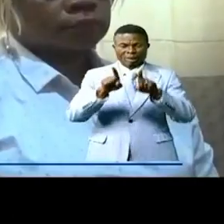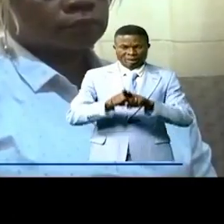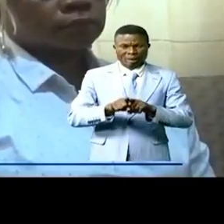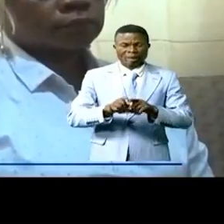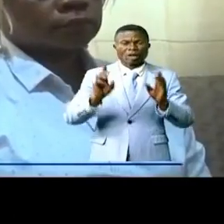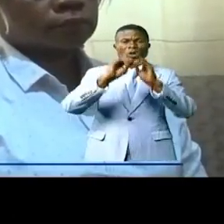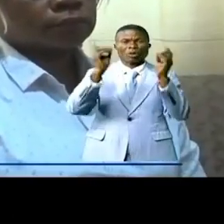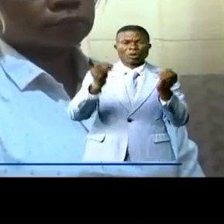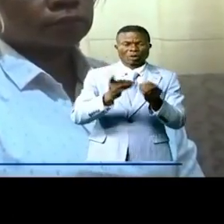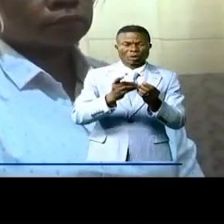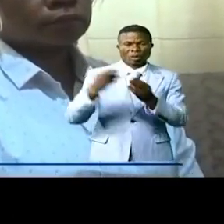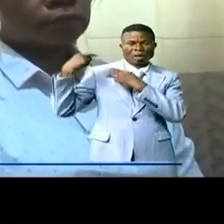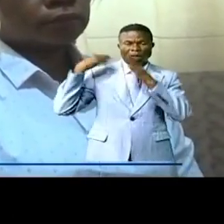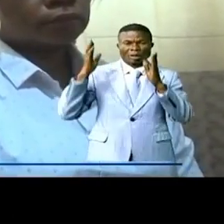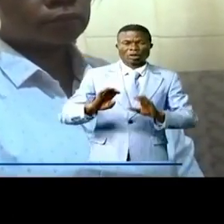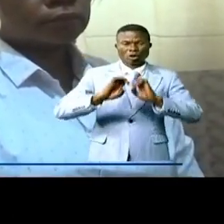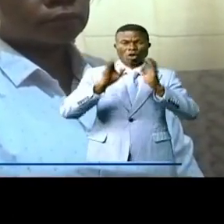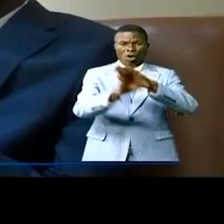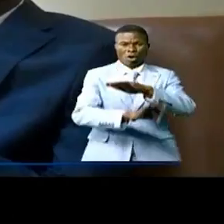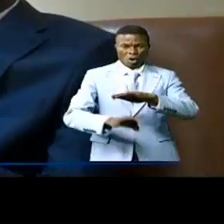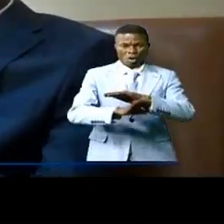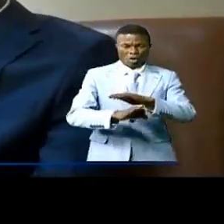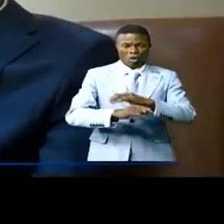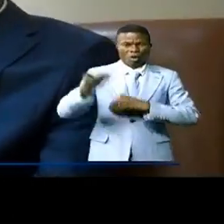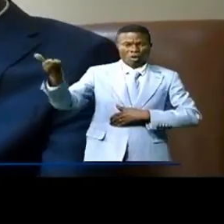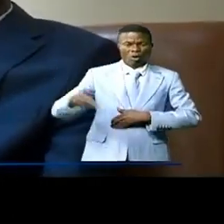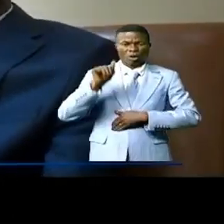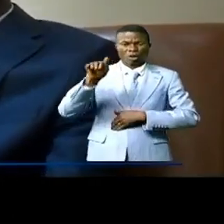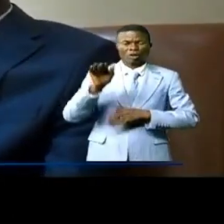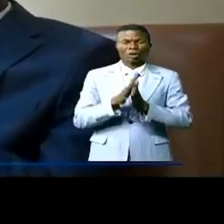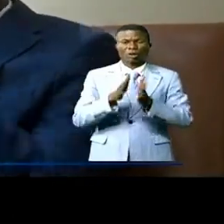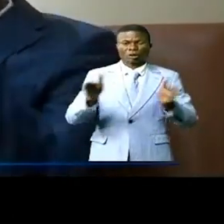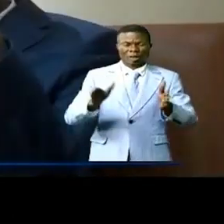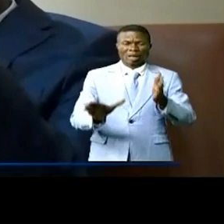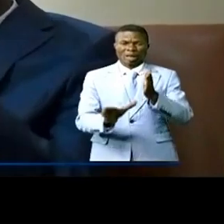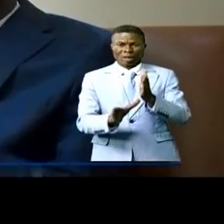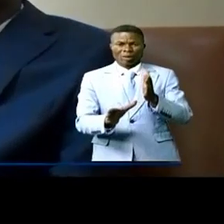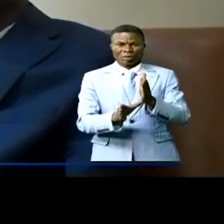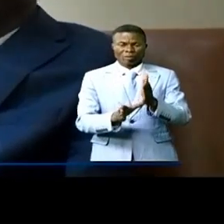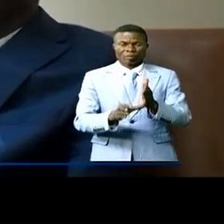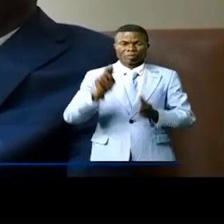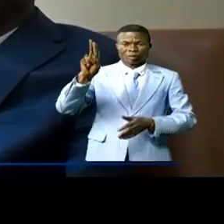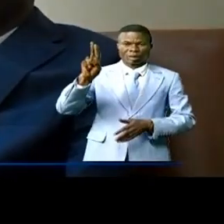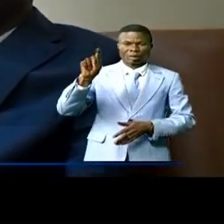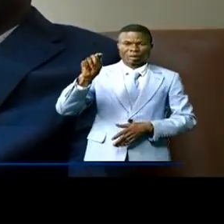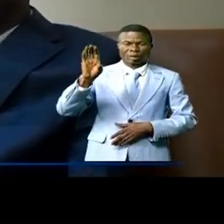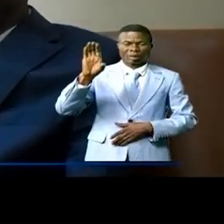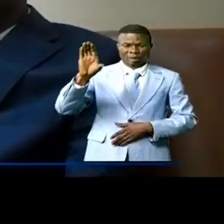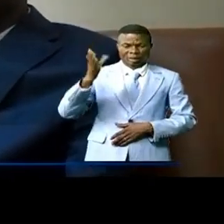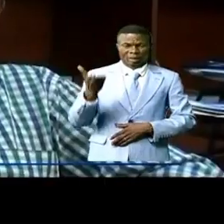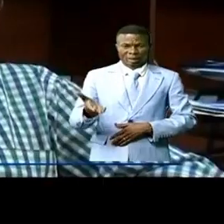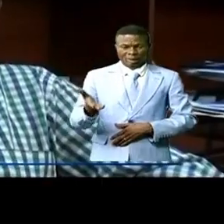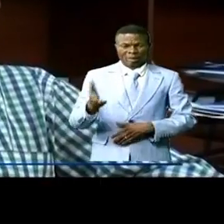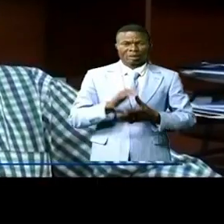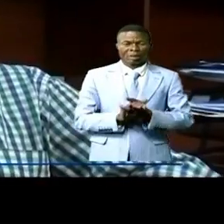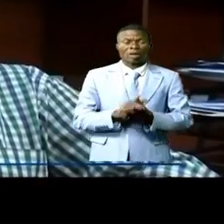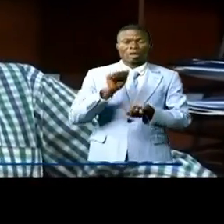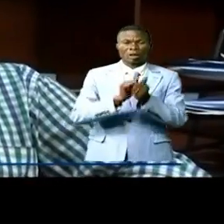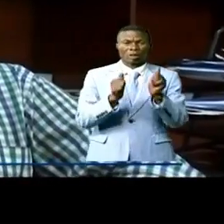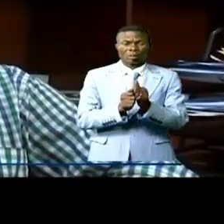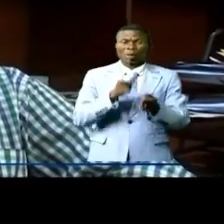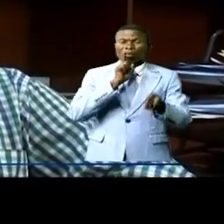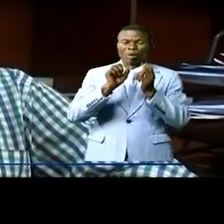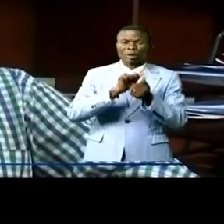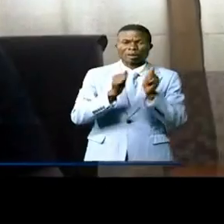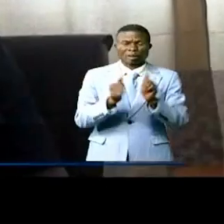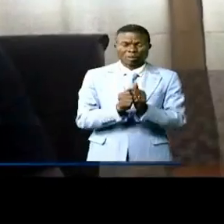délégation de responsables mais ces fondations été réussi par lé directeur général hays de la rtnc robert belle-idée bunga question d'échanger sur